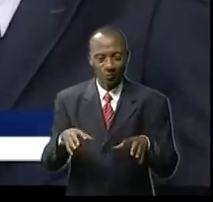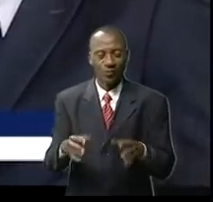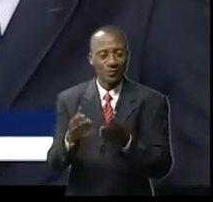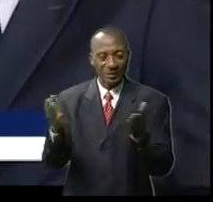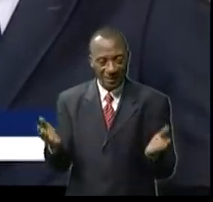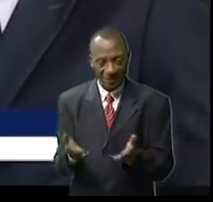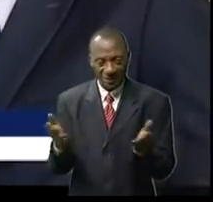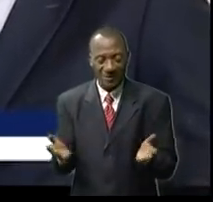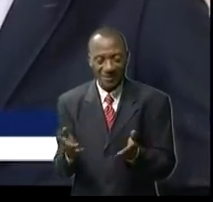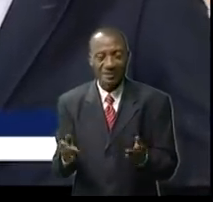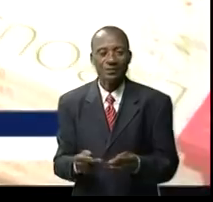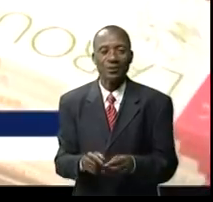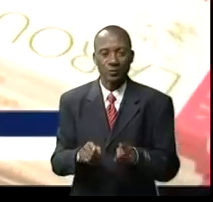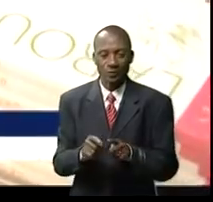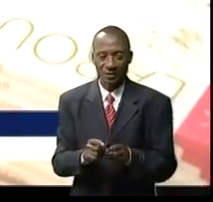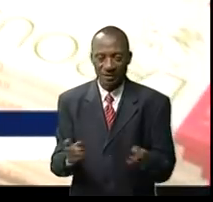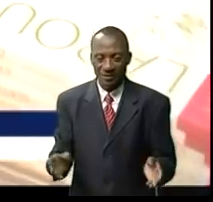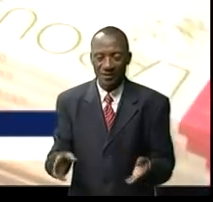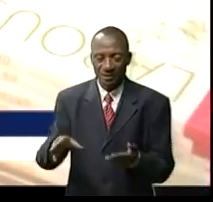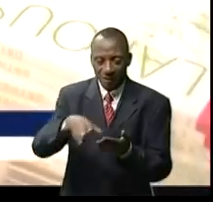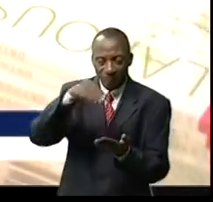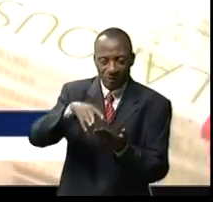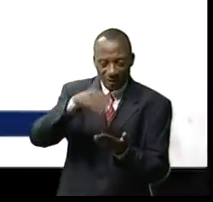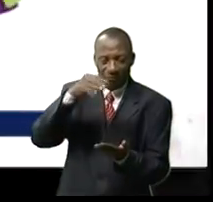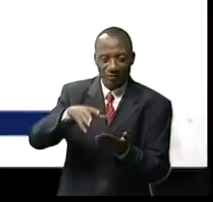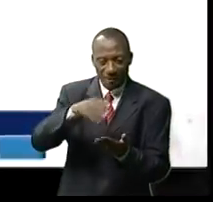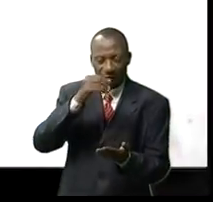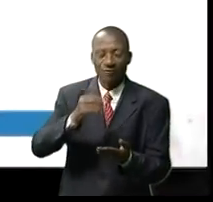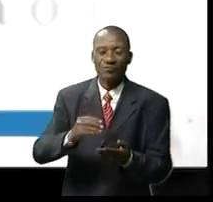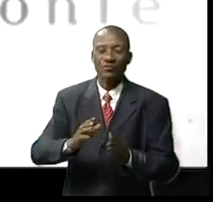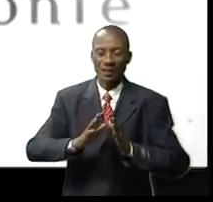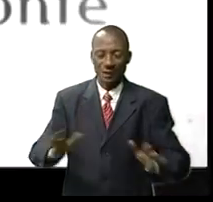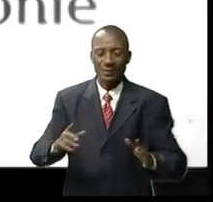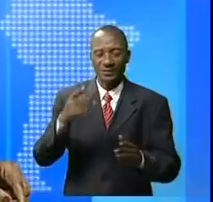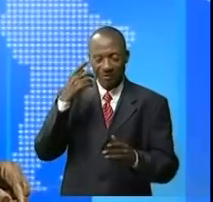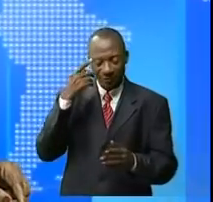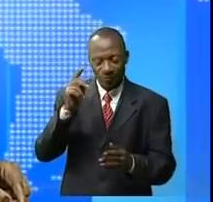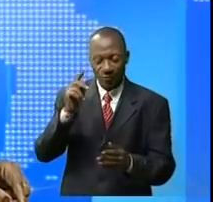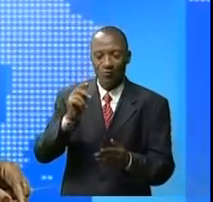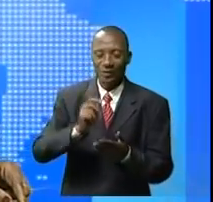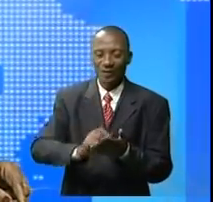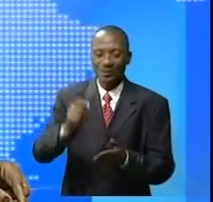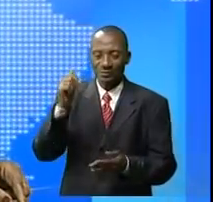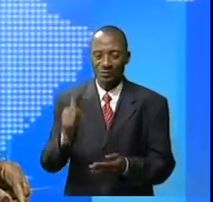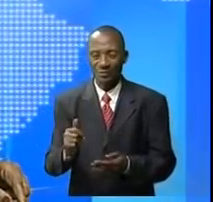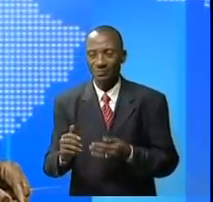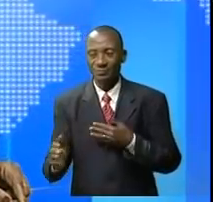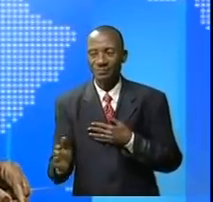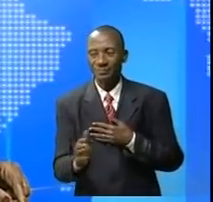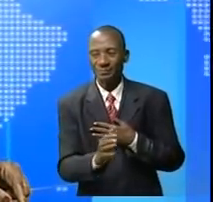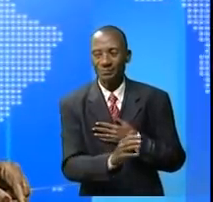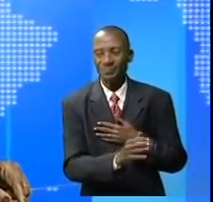jeunes pour le renforcement de capacités linguistiques dans l'espace francophone. Un nouvel ouvrage